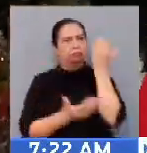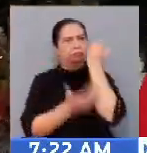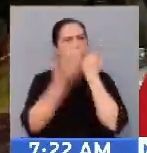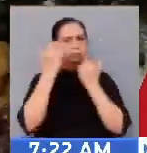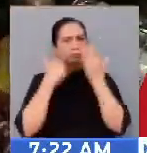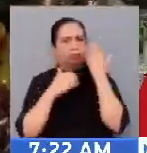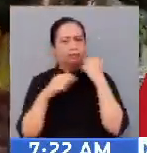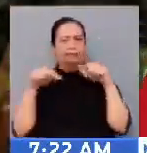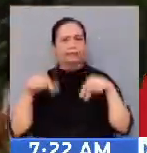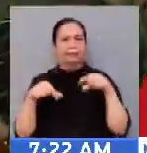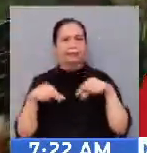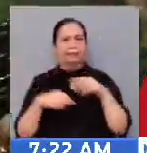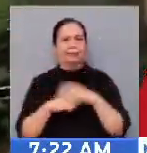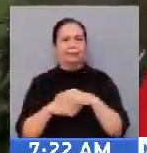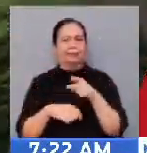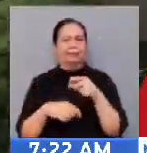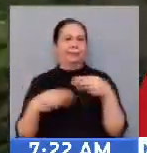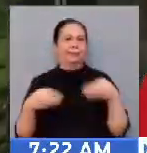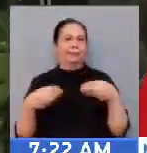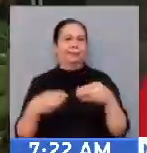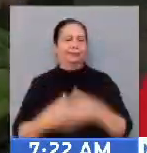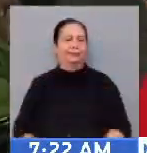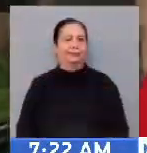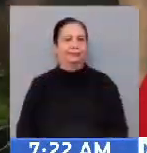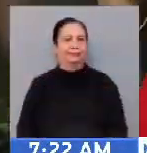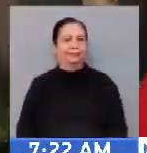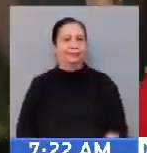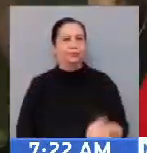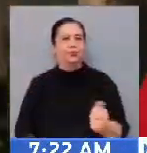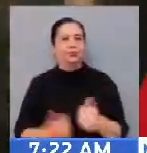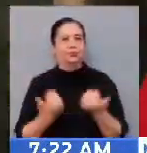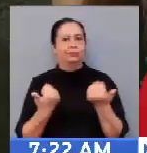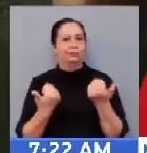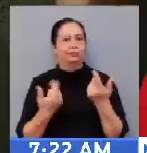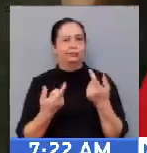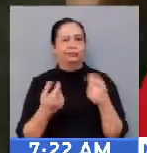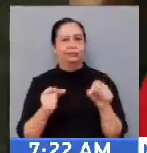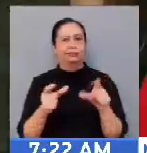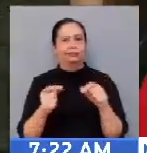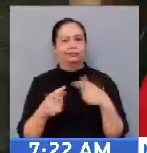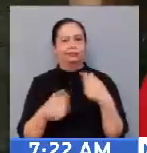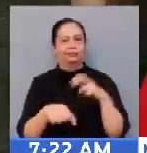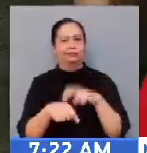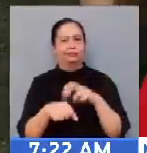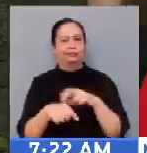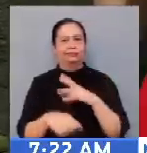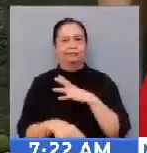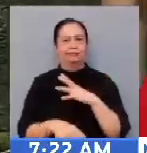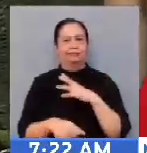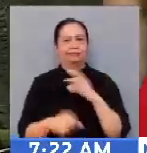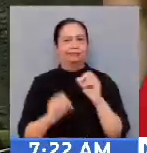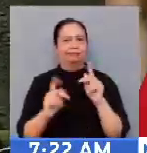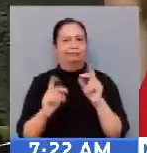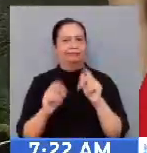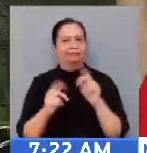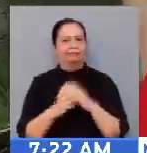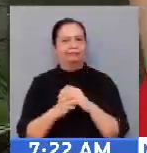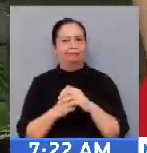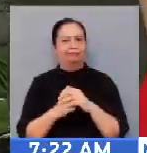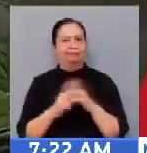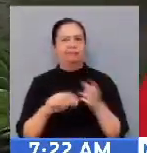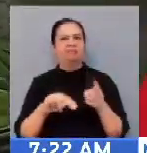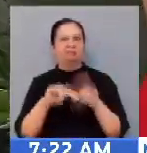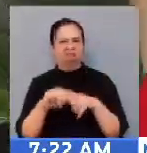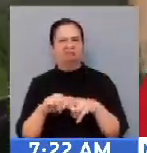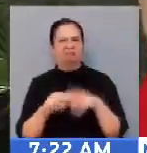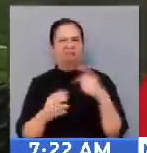isa sa mga nagtitinda dito. Ma'am, kumusta yung benta nyo ng patatas? Okay. At di ba? Tumaas na magtumaas. Tumaas ang presyo?